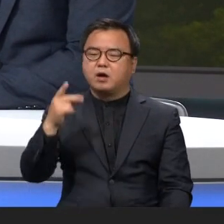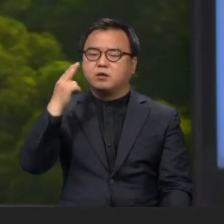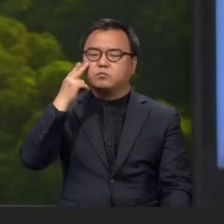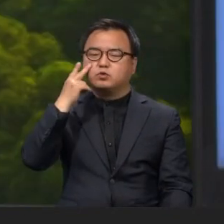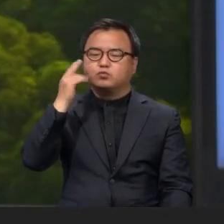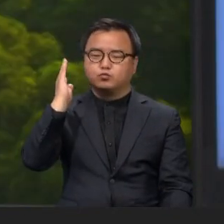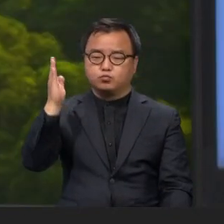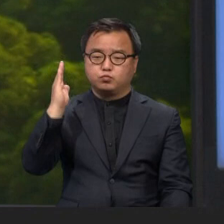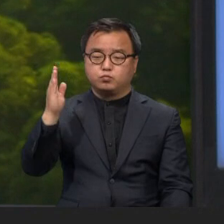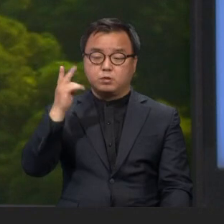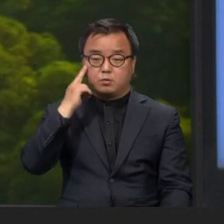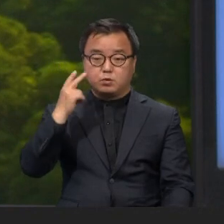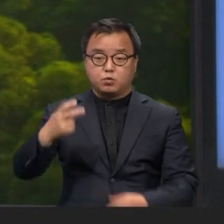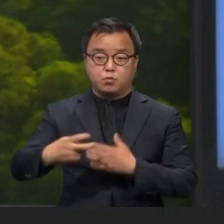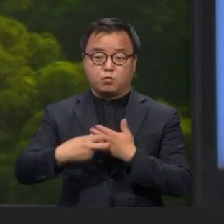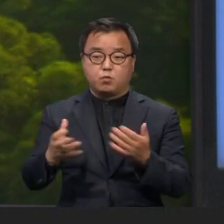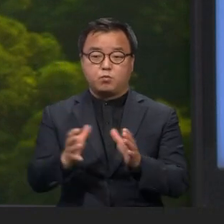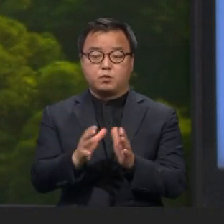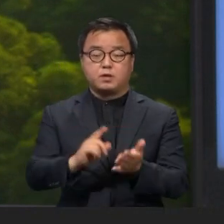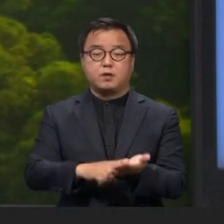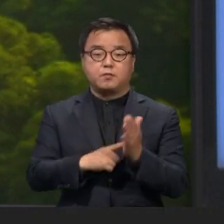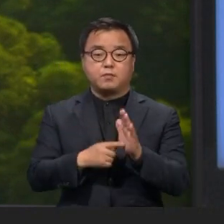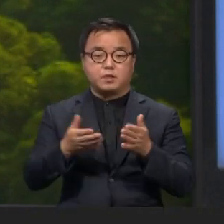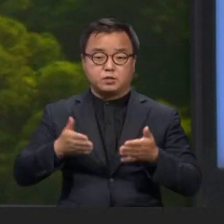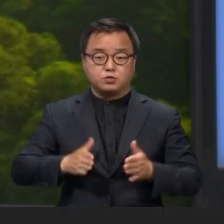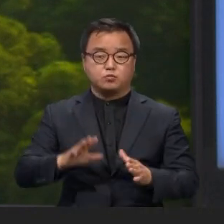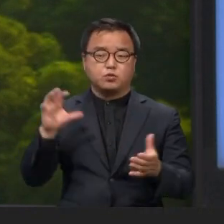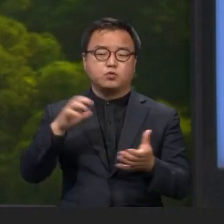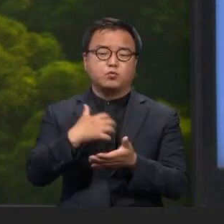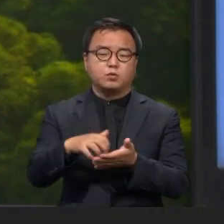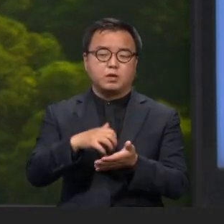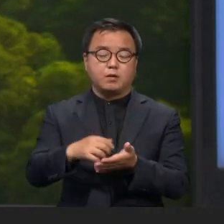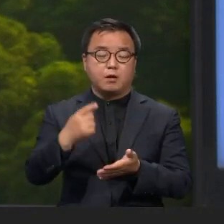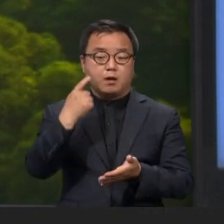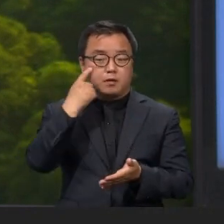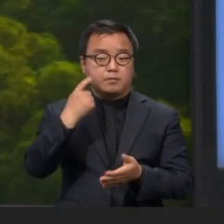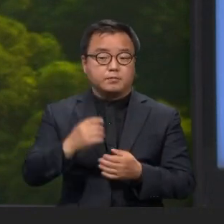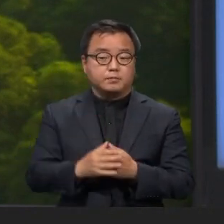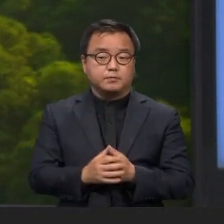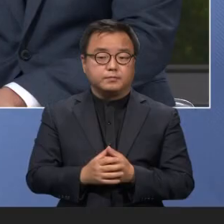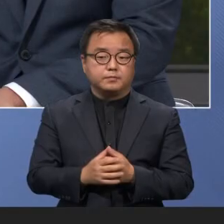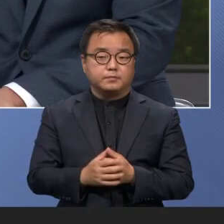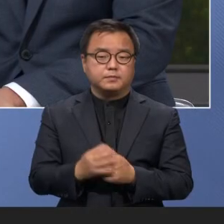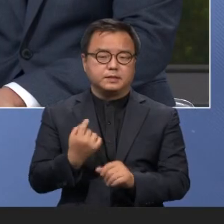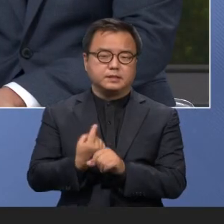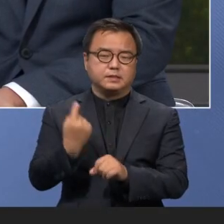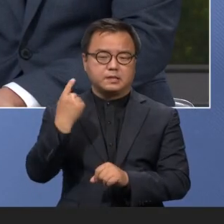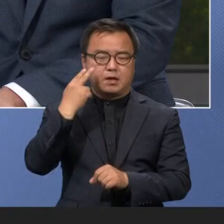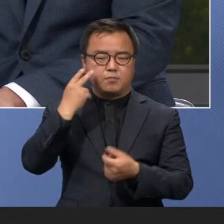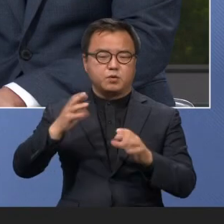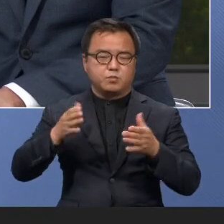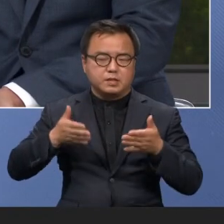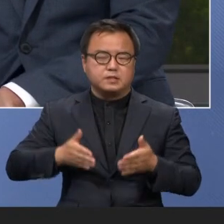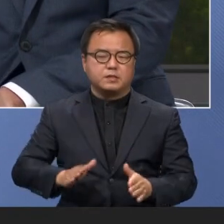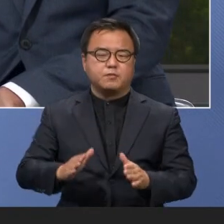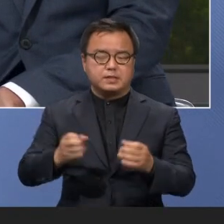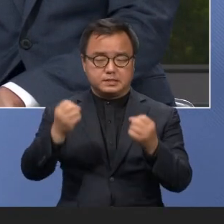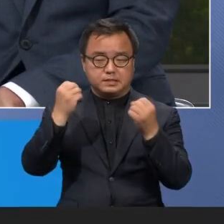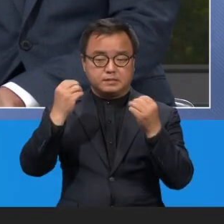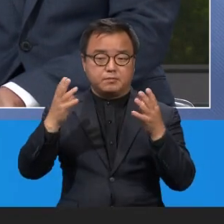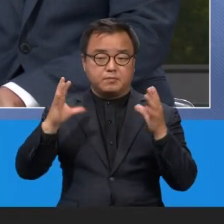최근 미국 보건 당국이 발표한 출생 통깨 에 1백 함께 보시면요 지난해 미국에서 태어난 신생아는